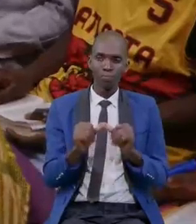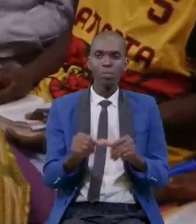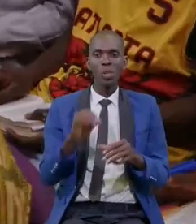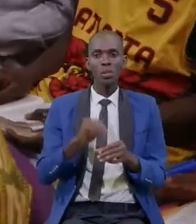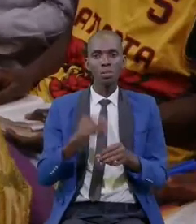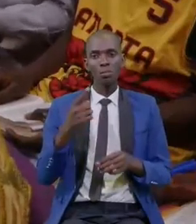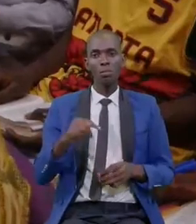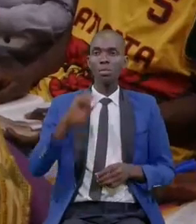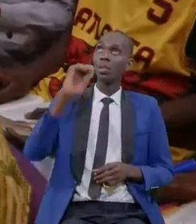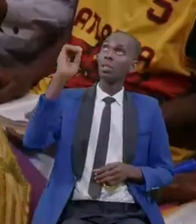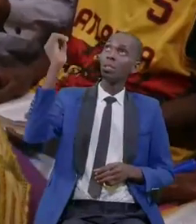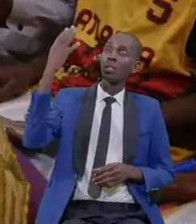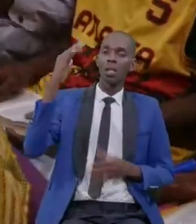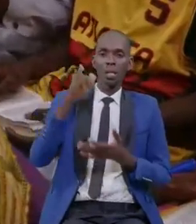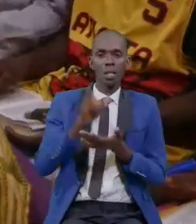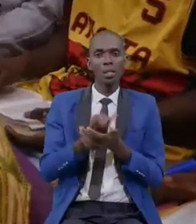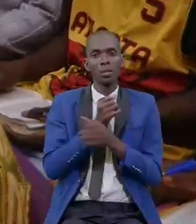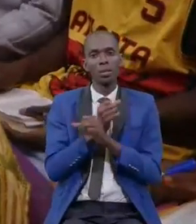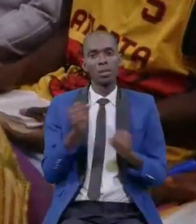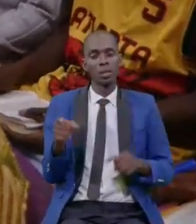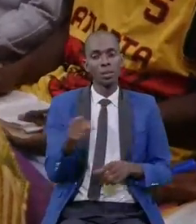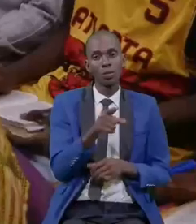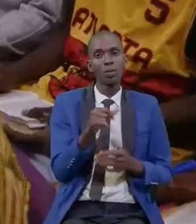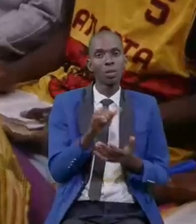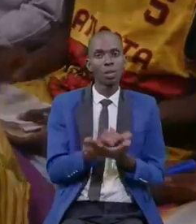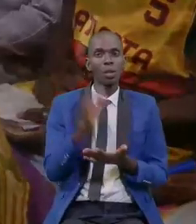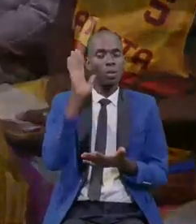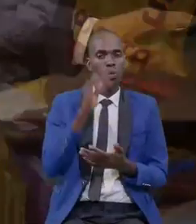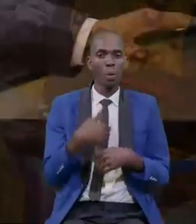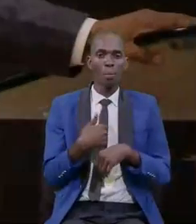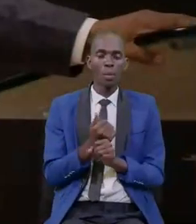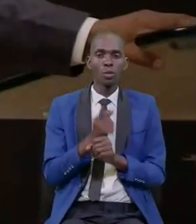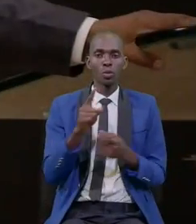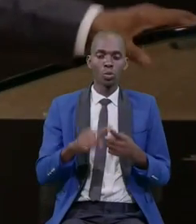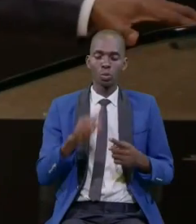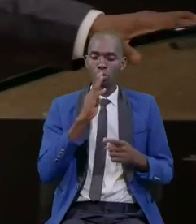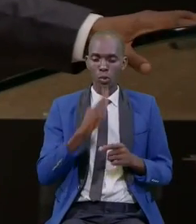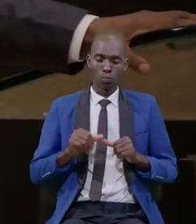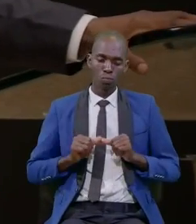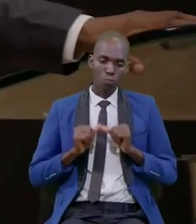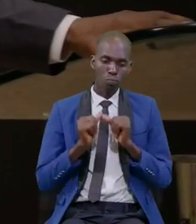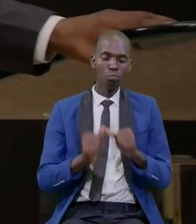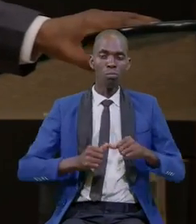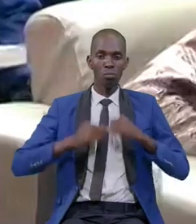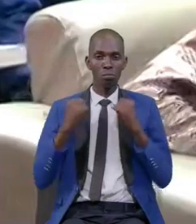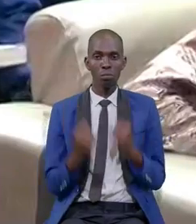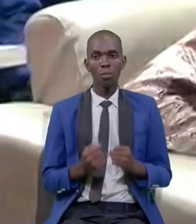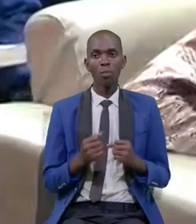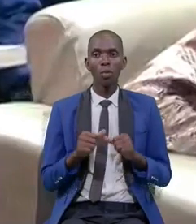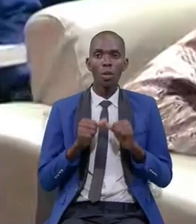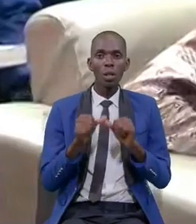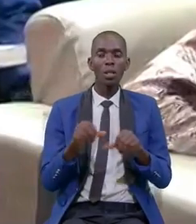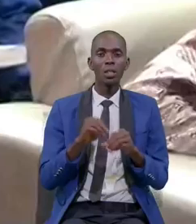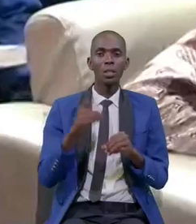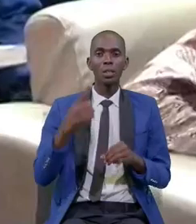À rester attachés à la grâce qui vous a sauvés. Continuez à demeurer ferme dans la